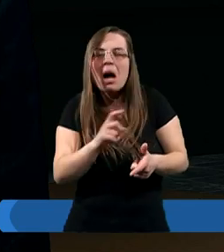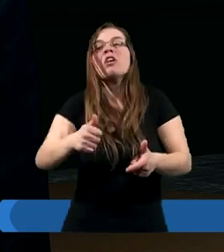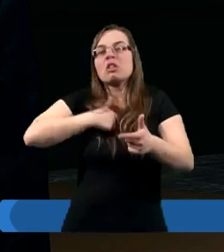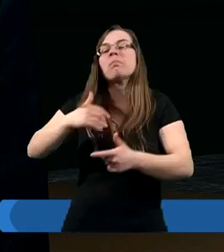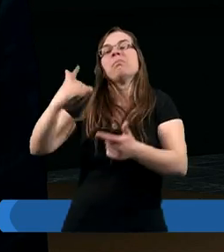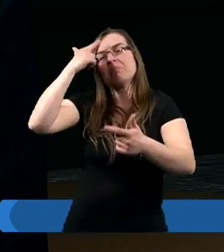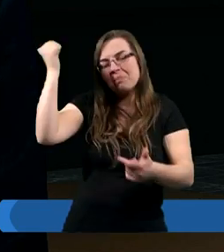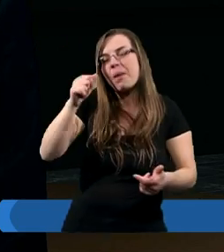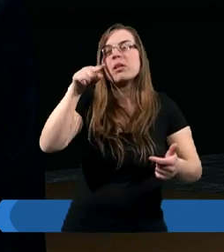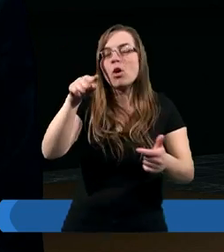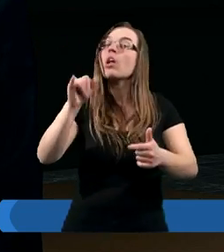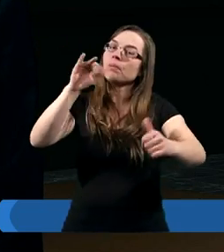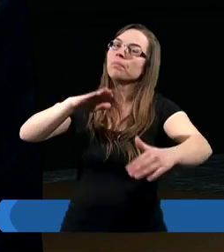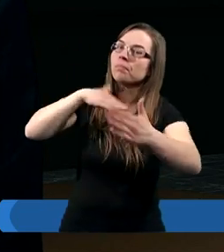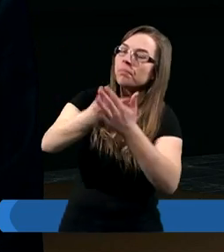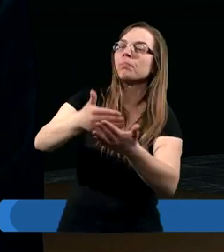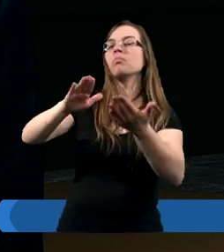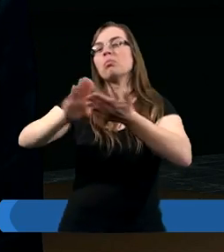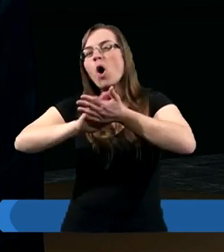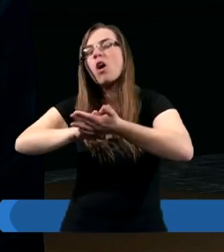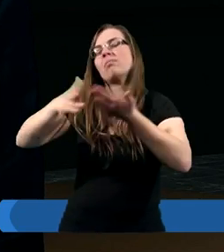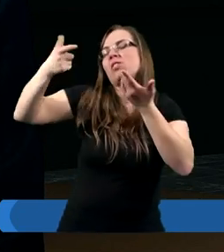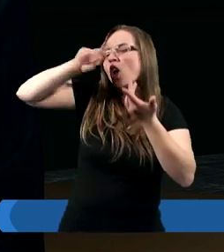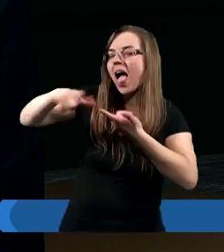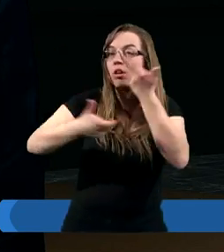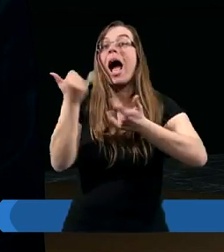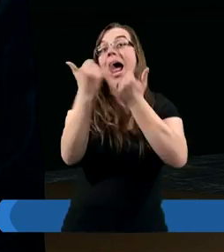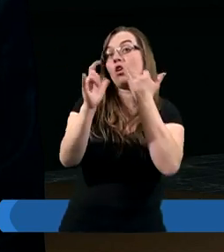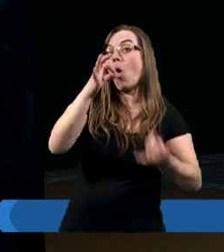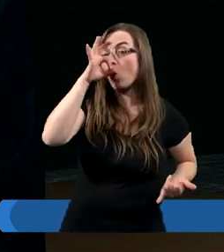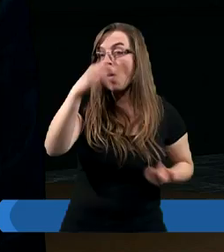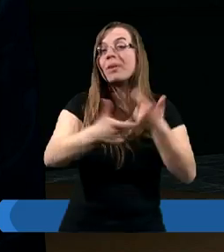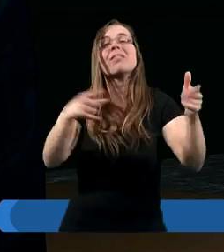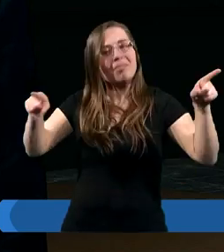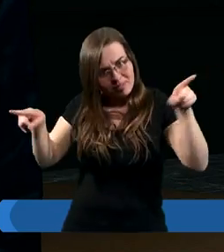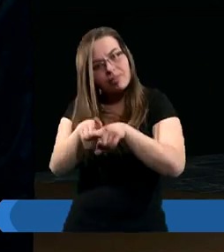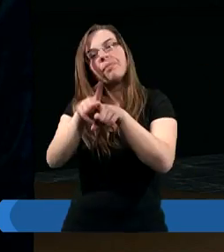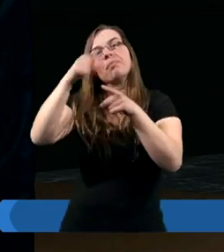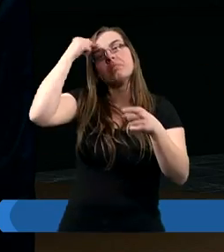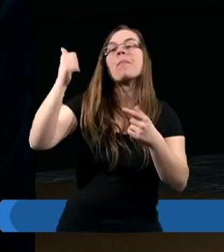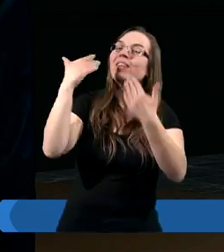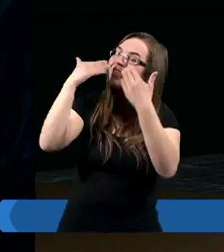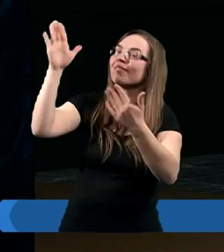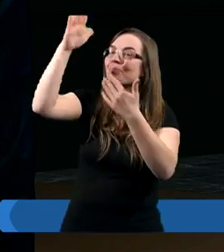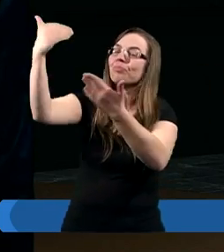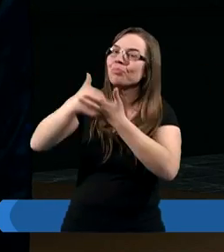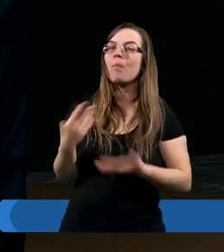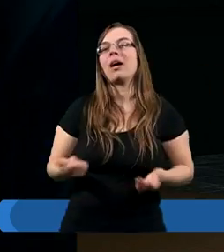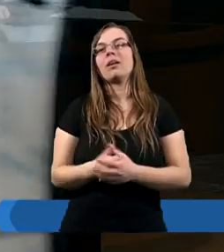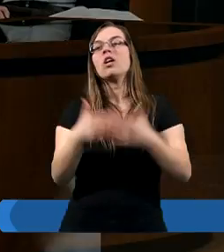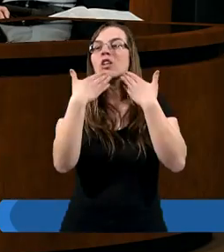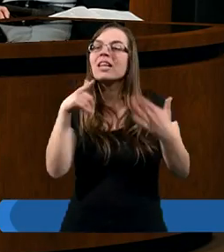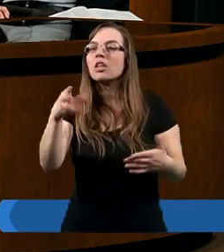to pamiętamy o tym i możemy powiedzieć, tak, źle zrobiłem. A jeśli coś dobrego zrobiliśmy, to także to pamiętamy. Mhm. Dziękuję, że o